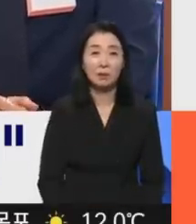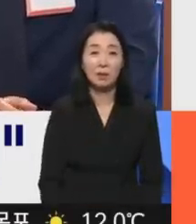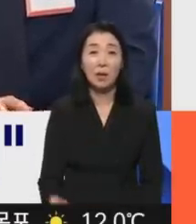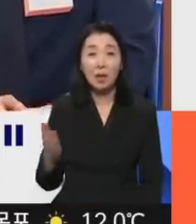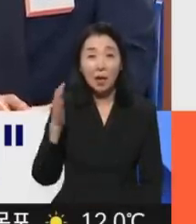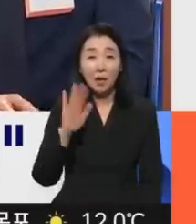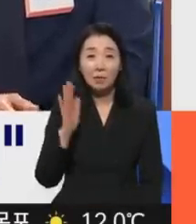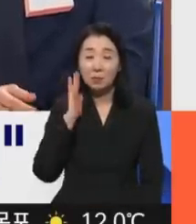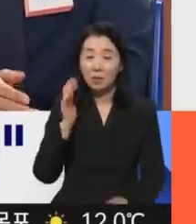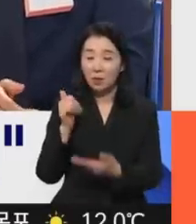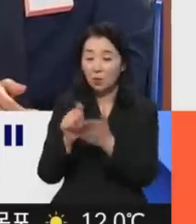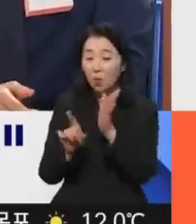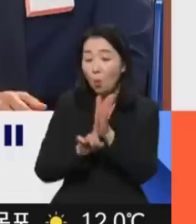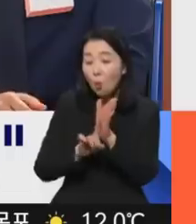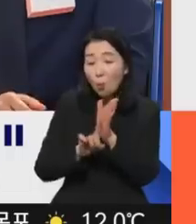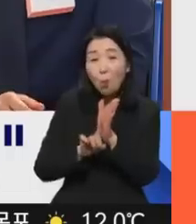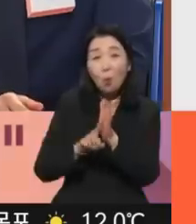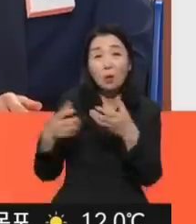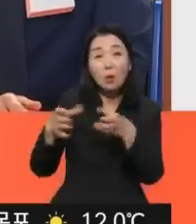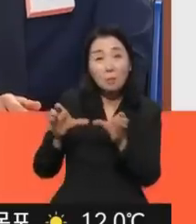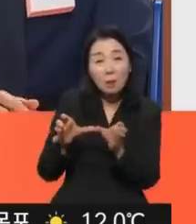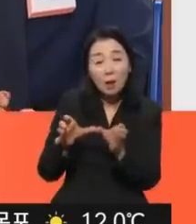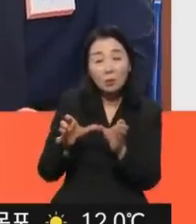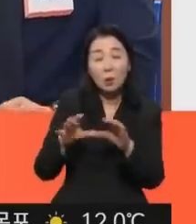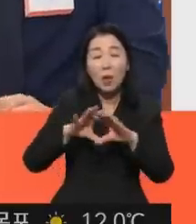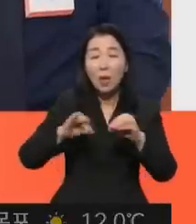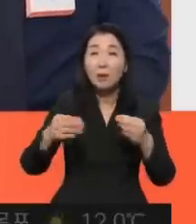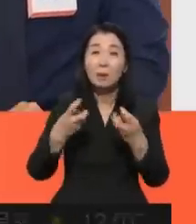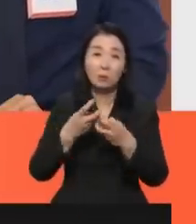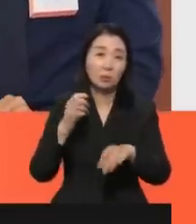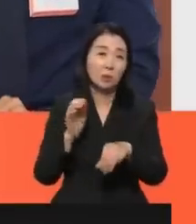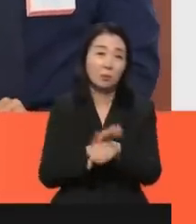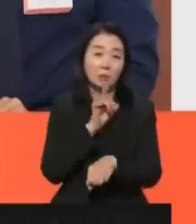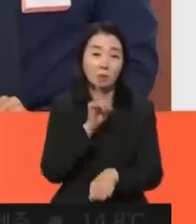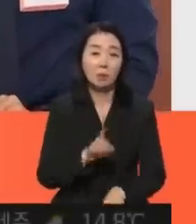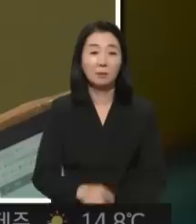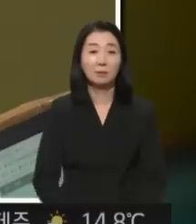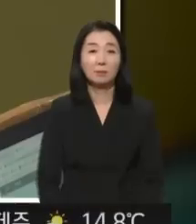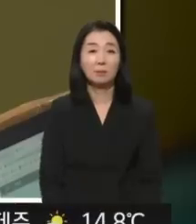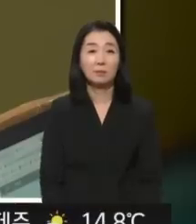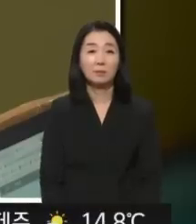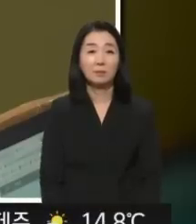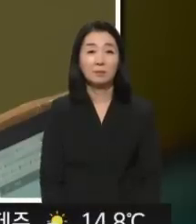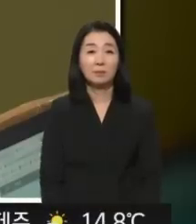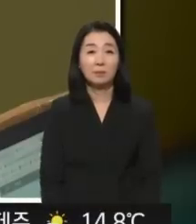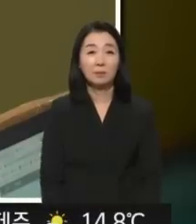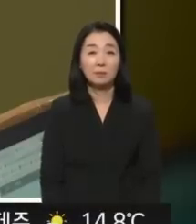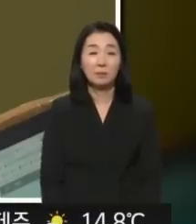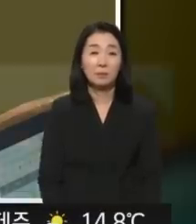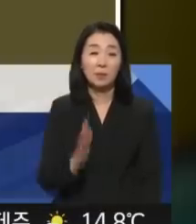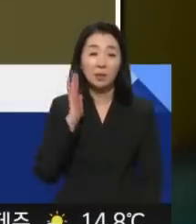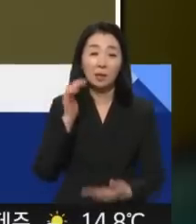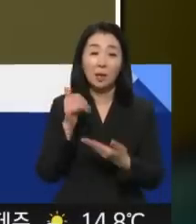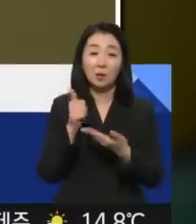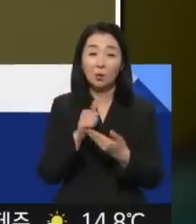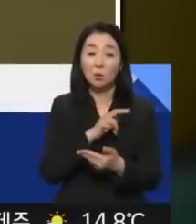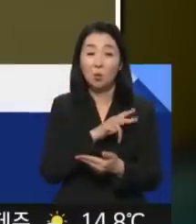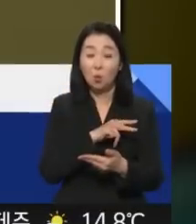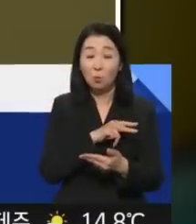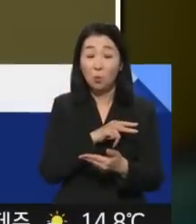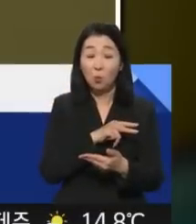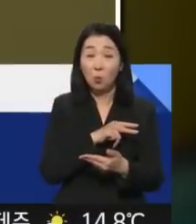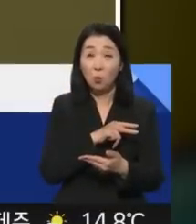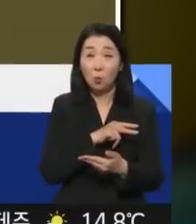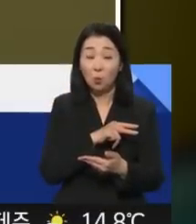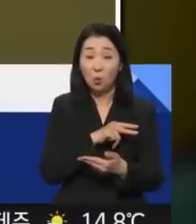하지만이 대통령 홍보습실에 대응 방법도 틀렸다고 했는데 들어보시죠 대통령 홍보수석실이 잘못한